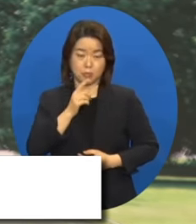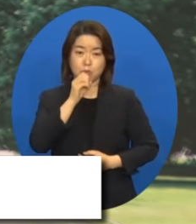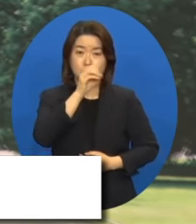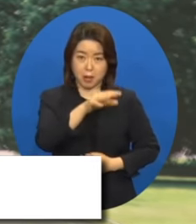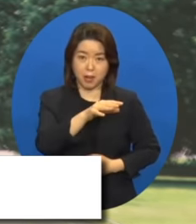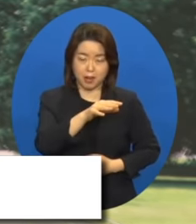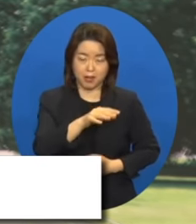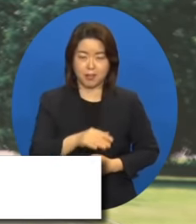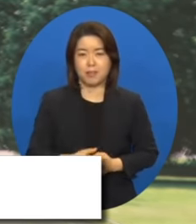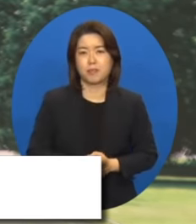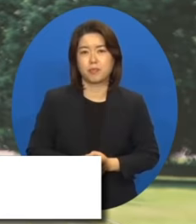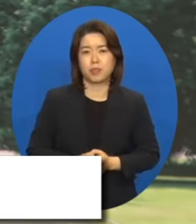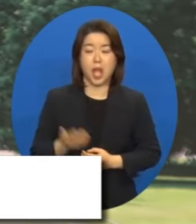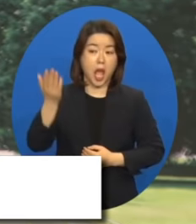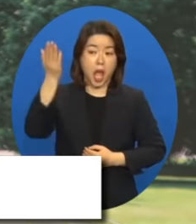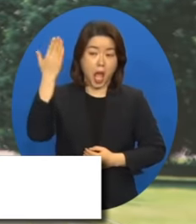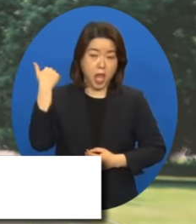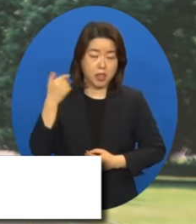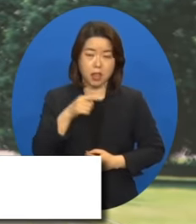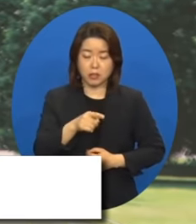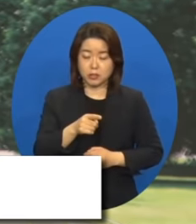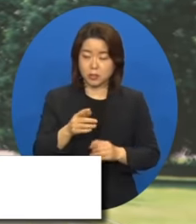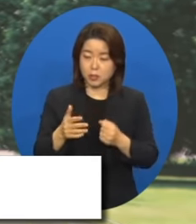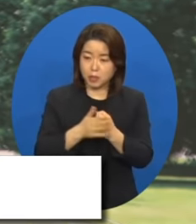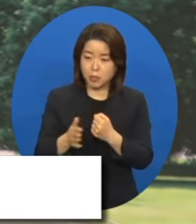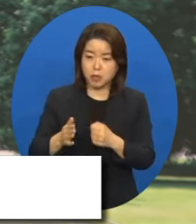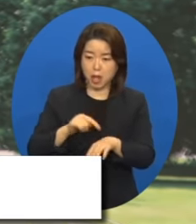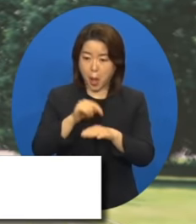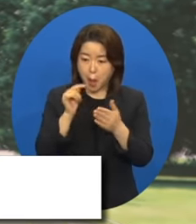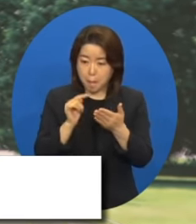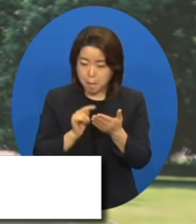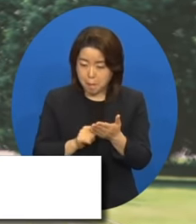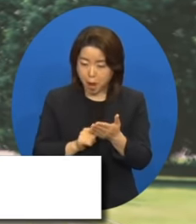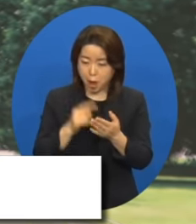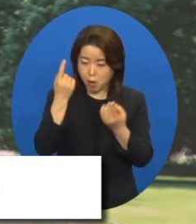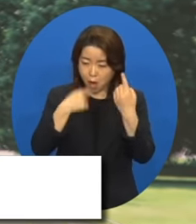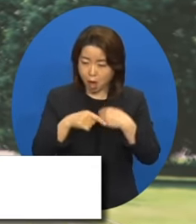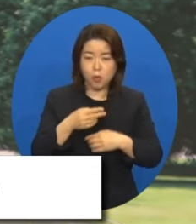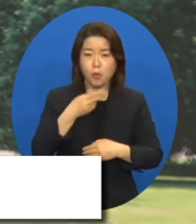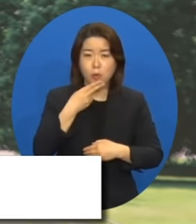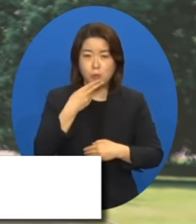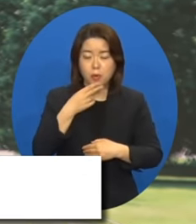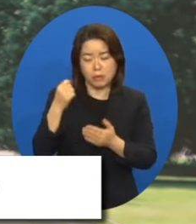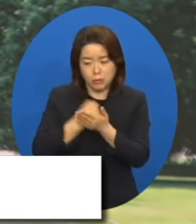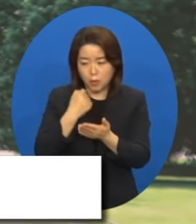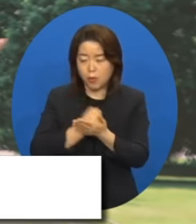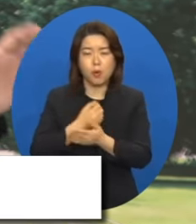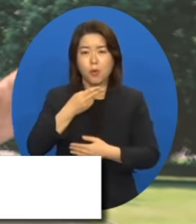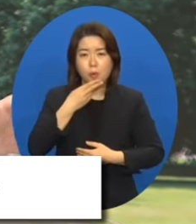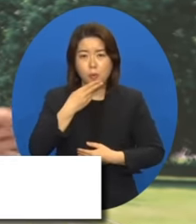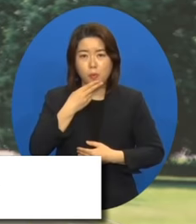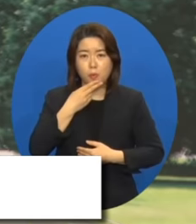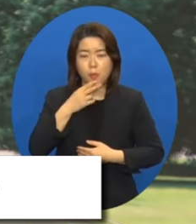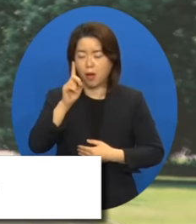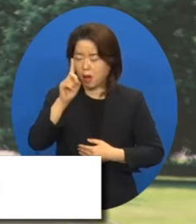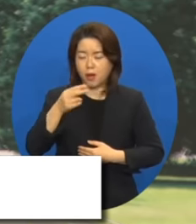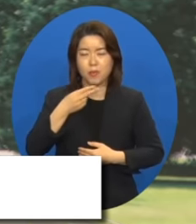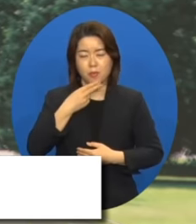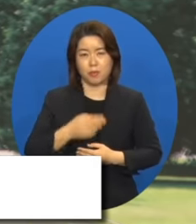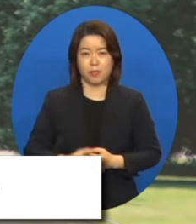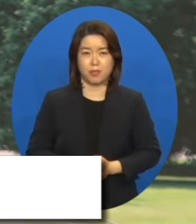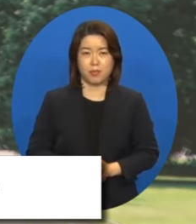됐다는 거예요. 전혀 그 점 때문에 뭐 마음이 상한다거나 또는 섭섭하다거나 그런 마음이 없어졌다는